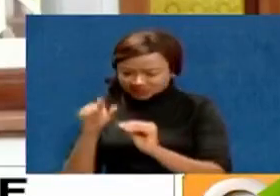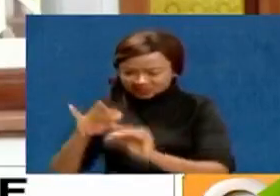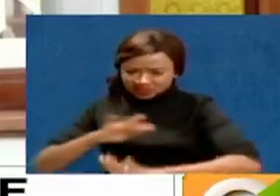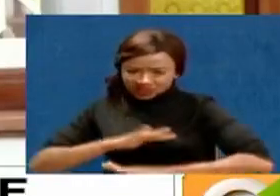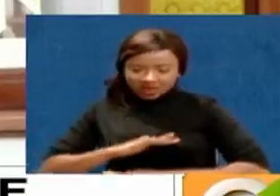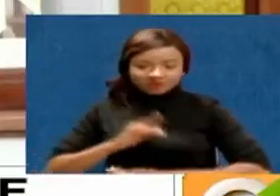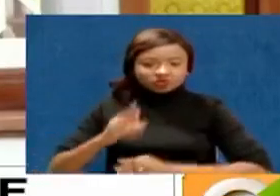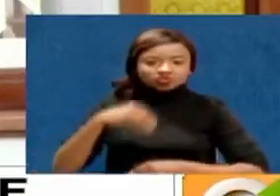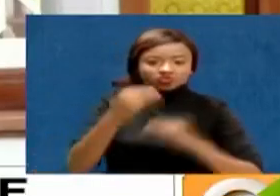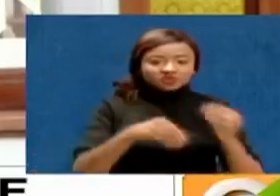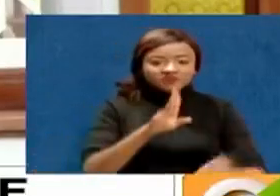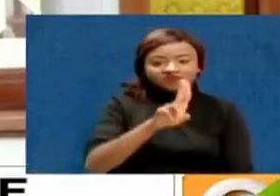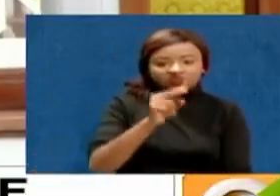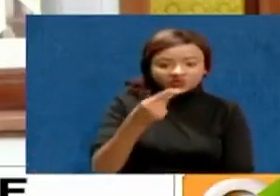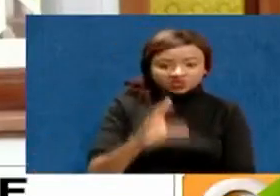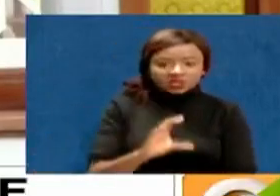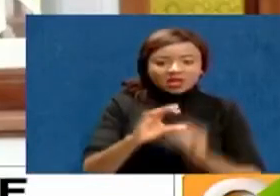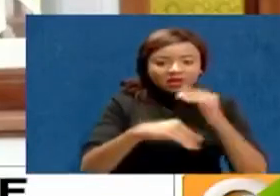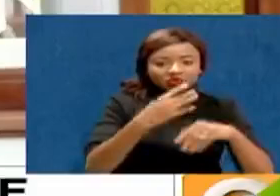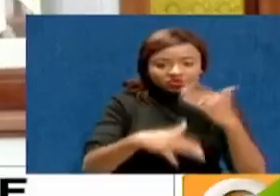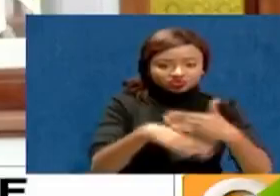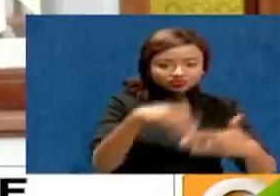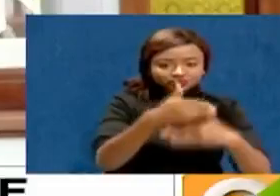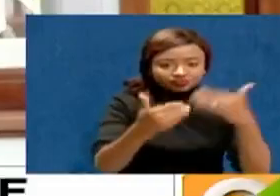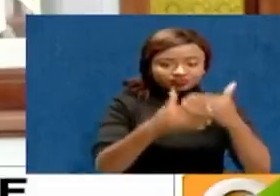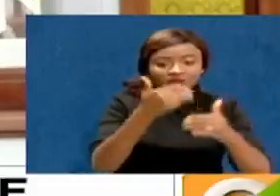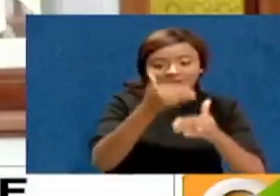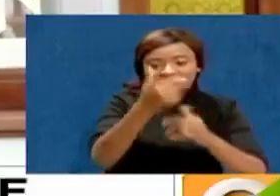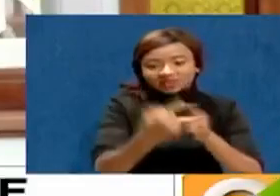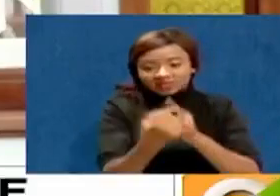inatosha kupiana UHC, kujenga polepole, kufikia miaka 5-10 itakuwa sambamba.